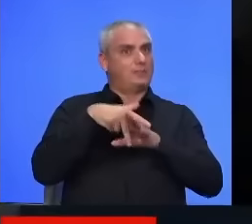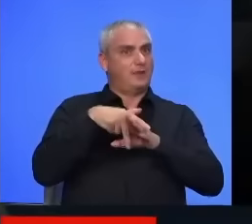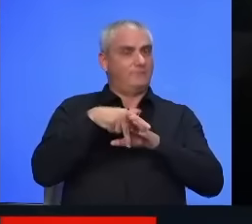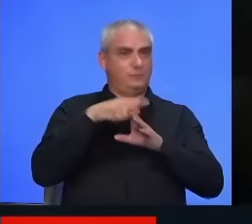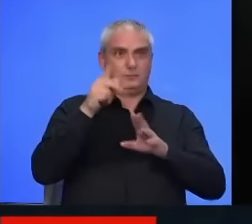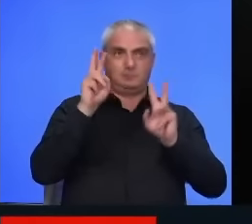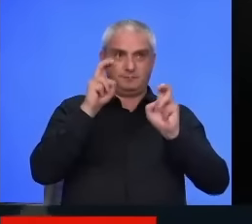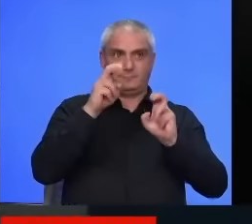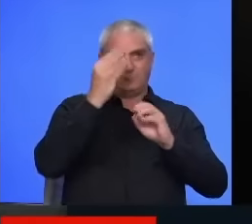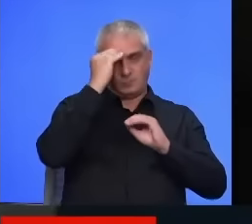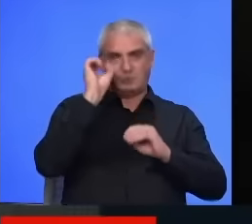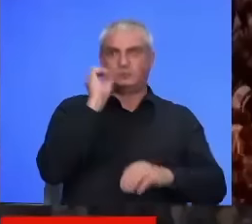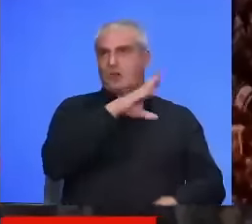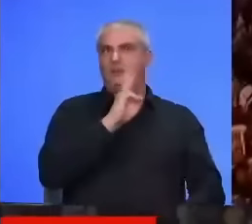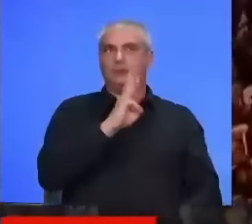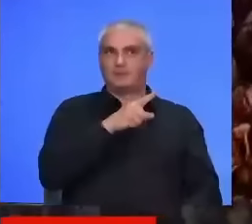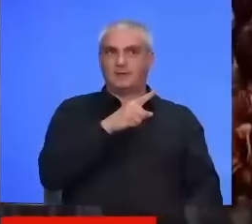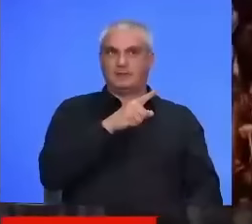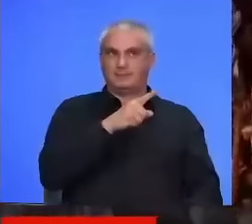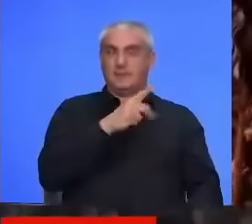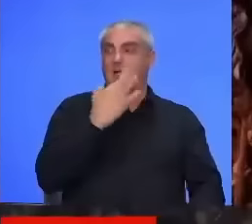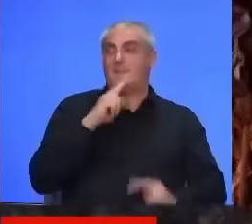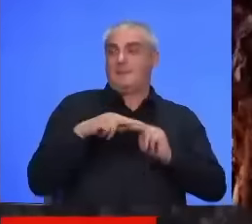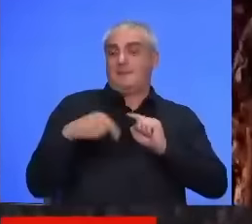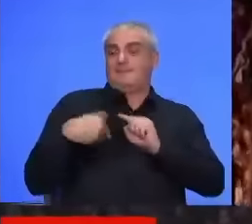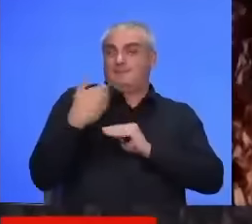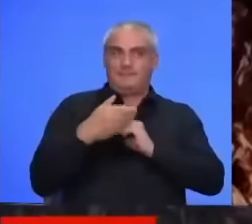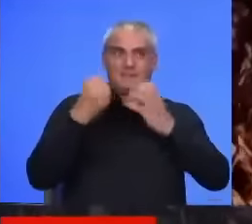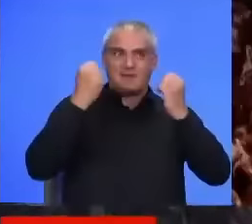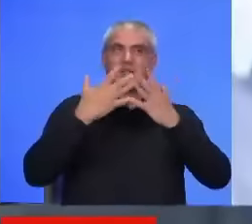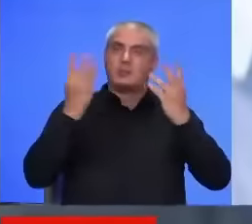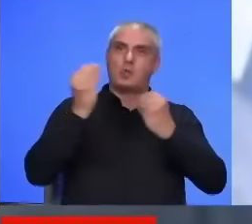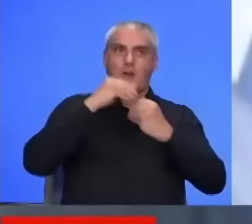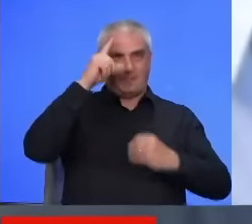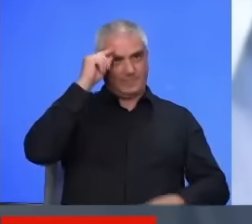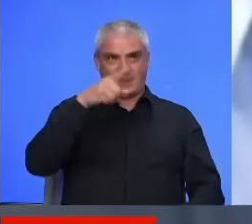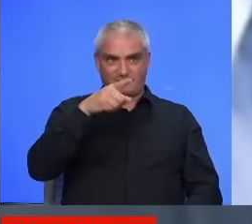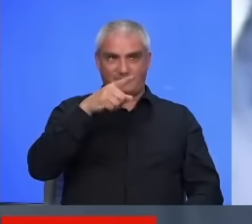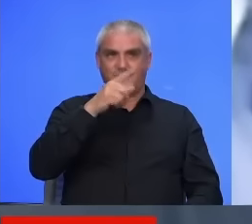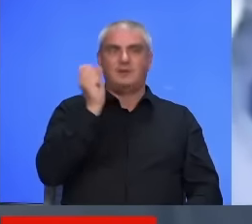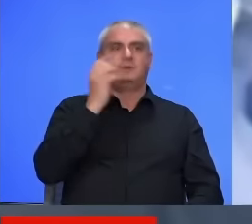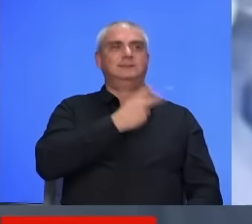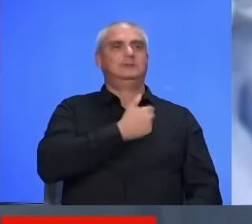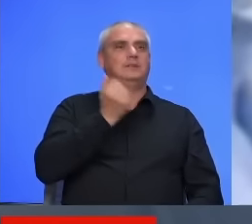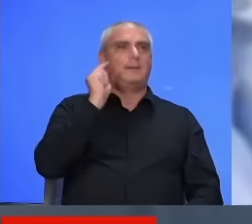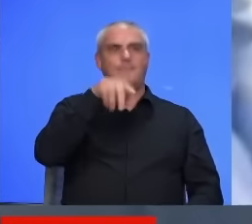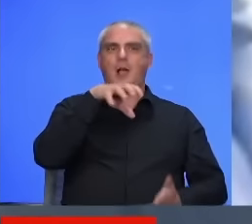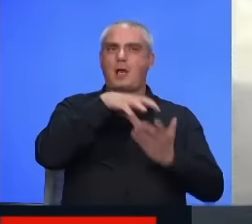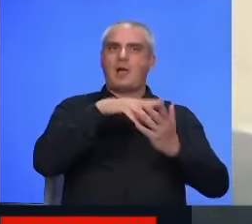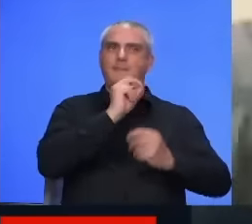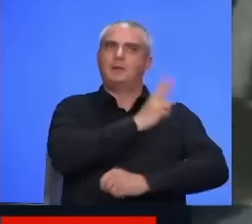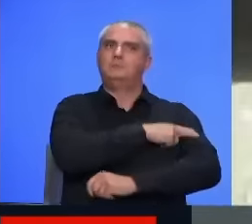גביר, הודעה ששלח לו שבתאי. כמה ימים אחר כך, בהפגנה גדולה נוספת בתל אביב, הגיע השר בן גביר לחפ"ק